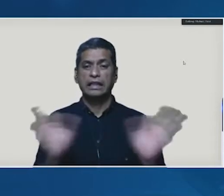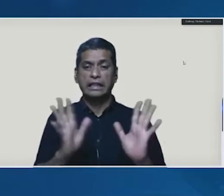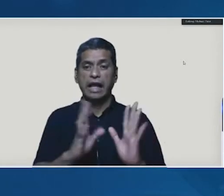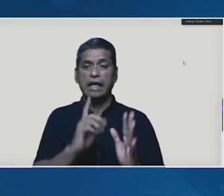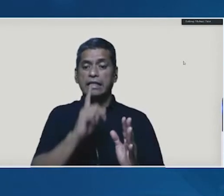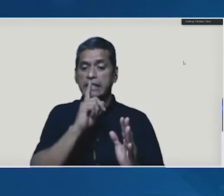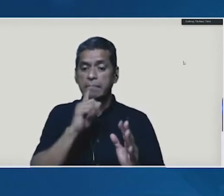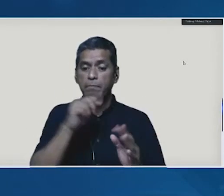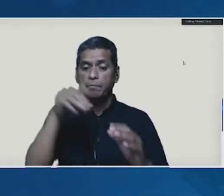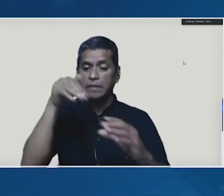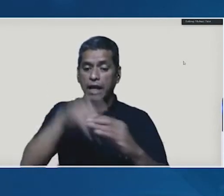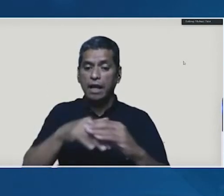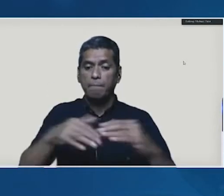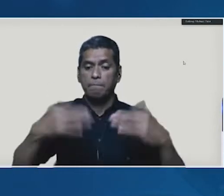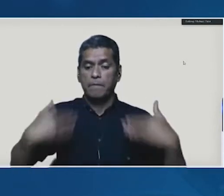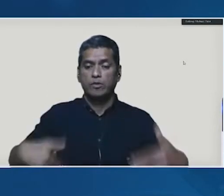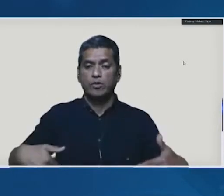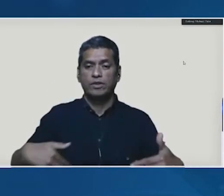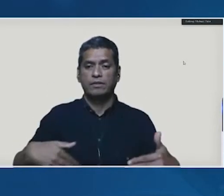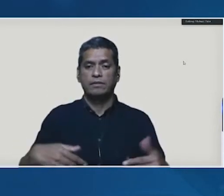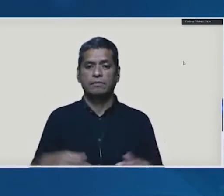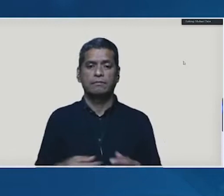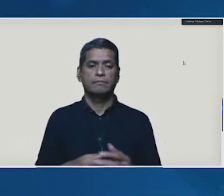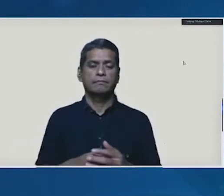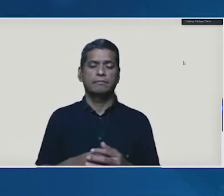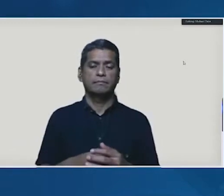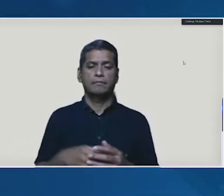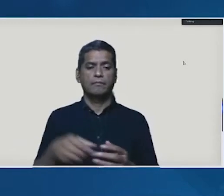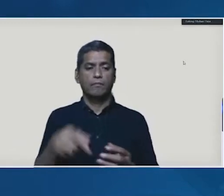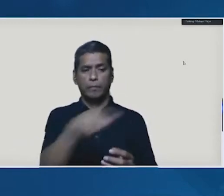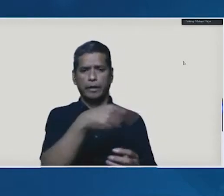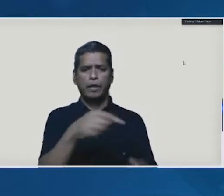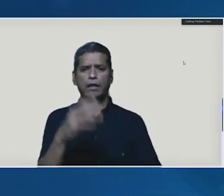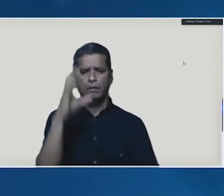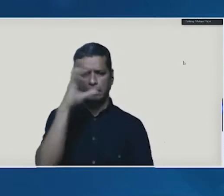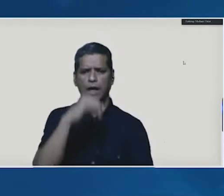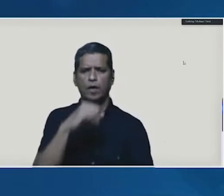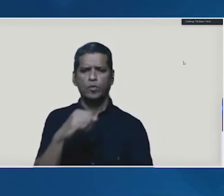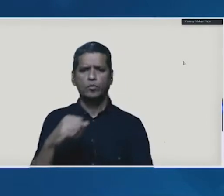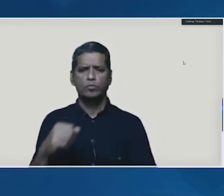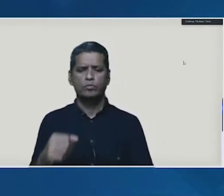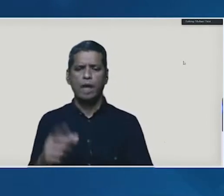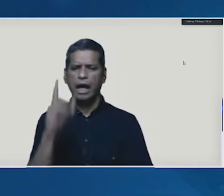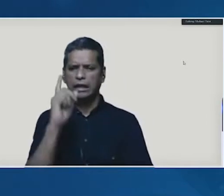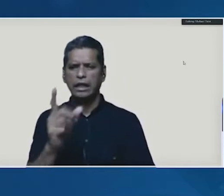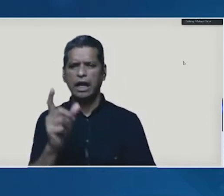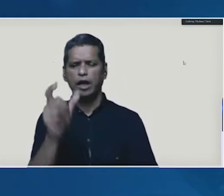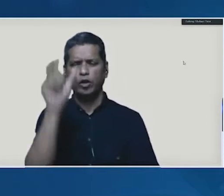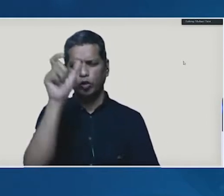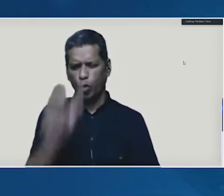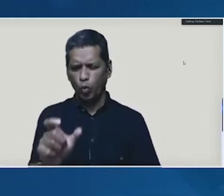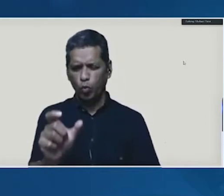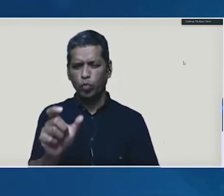artinya saudara para ahli kasdim ini kau ada tokoh Allah